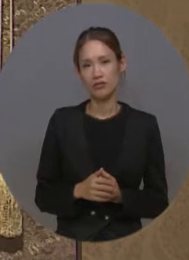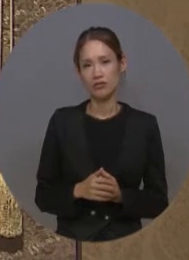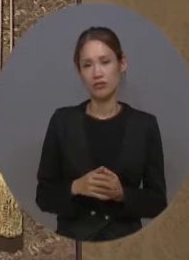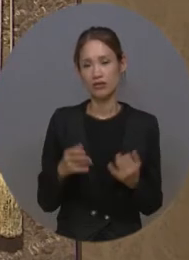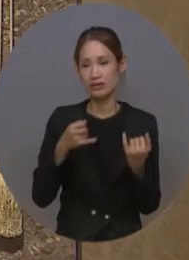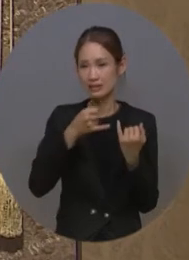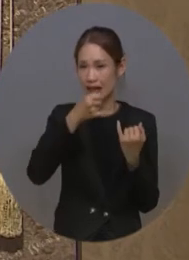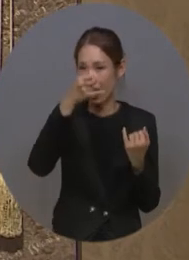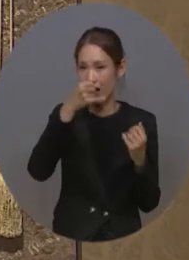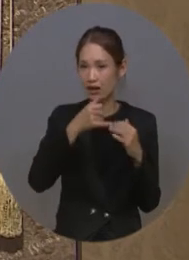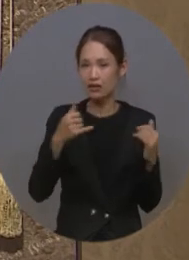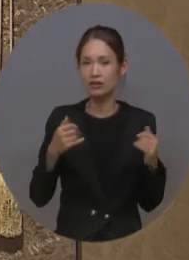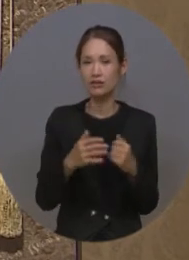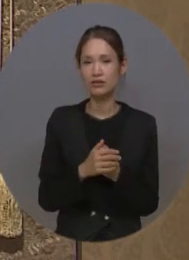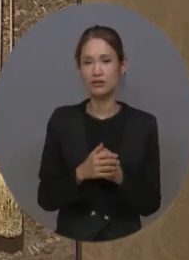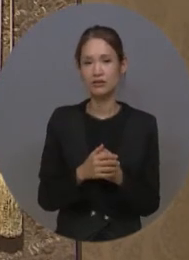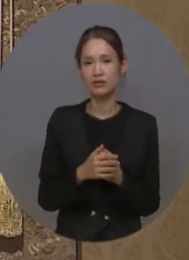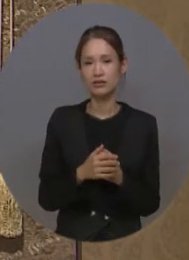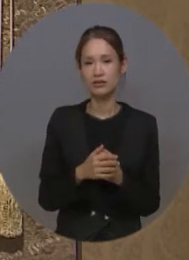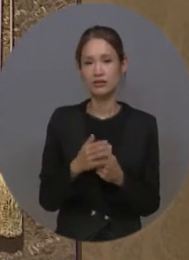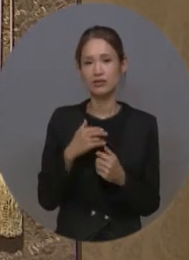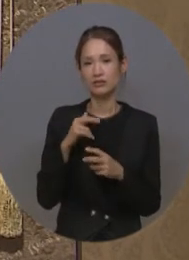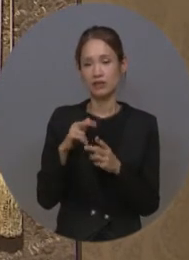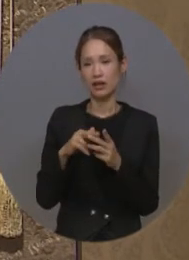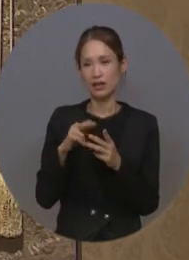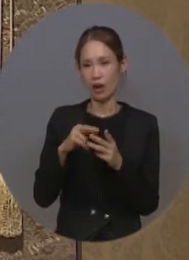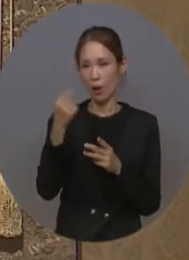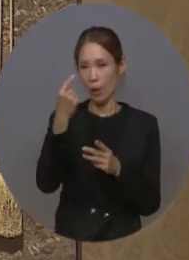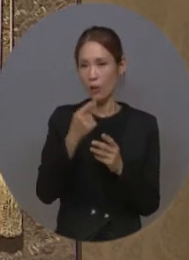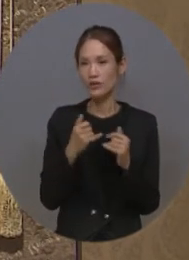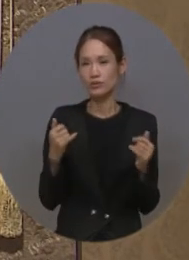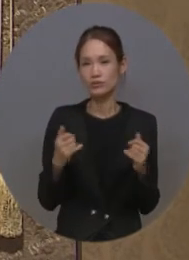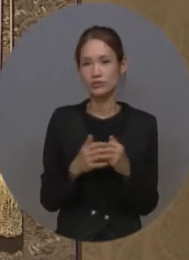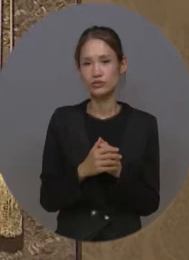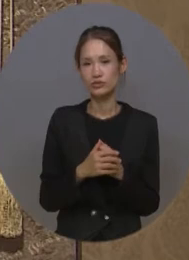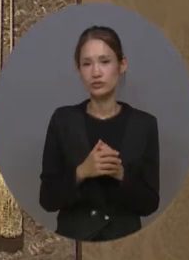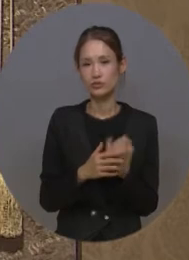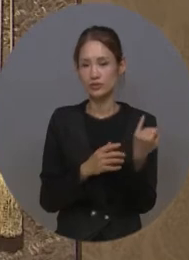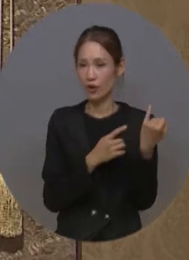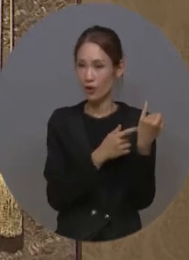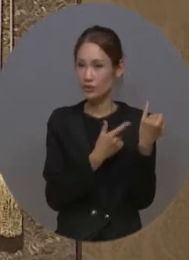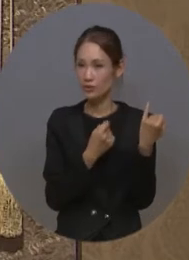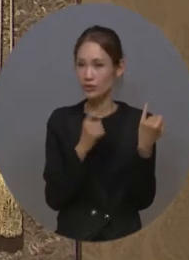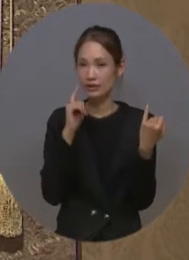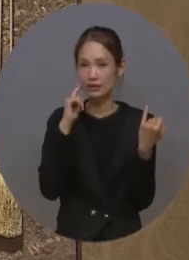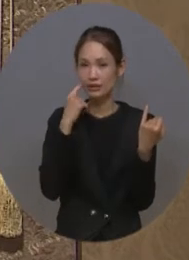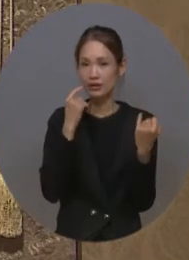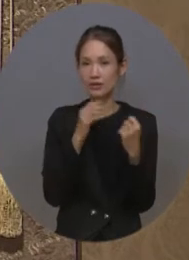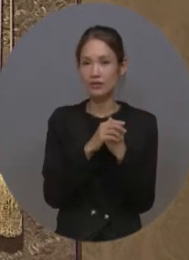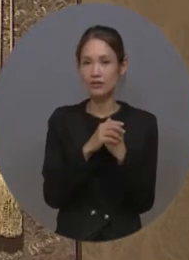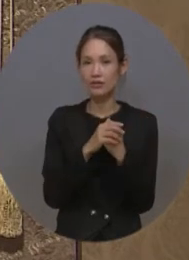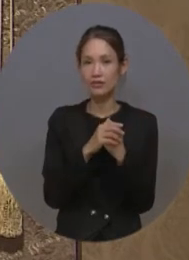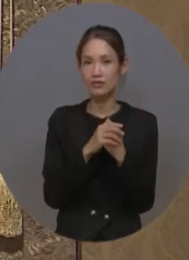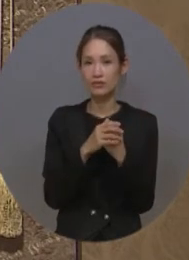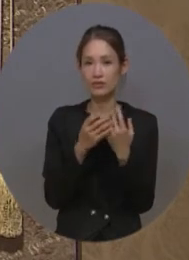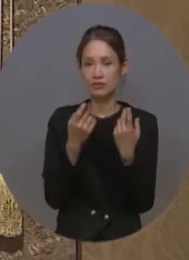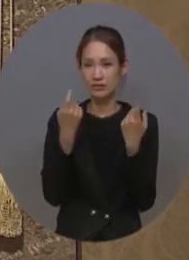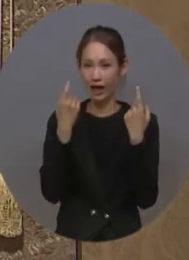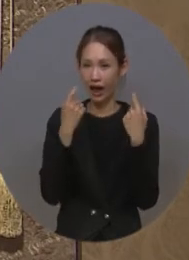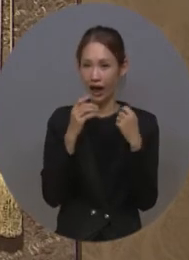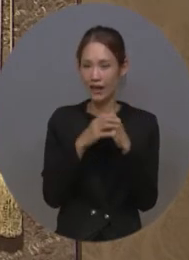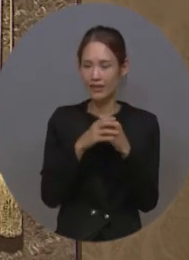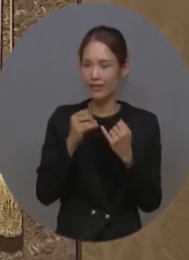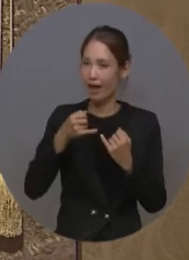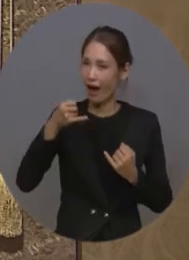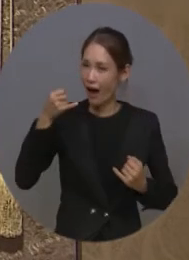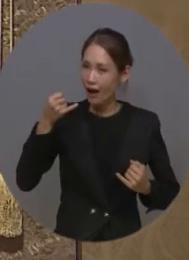날씬한 사람 저희 센터에 오시는 분들이 보면 네. 우리 아나운서처럼 이쁘고 날씬한데 코골이 한 사람